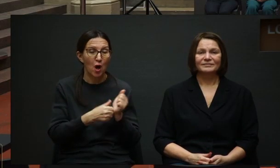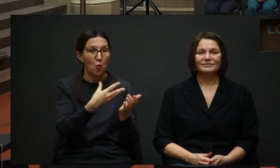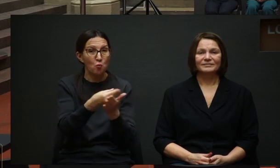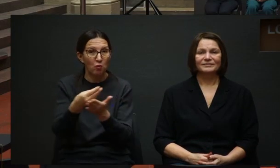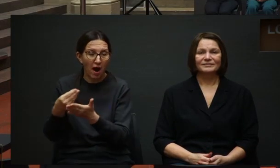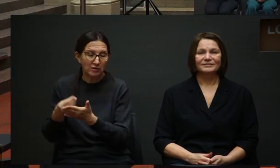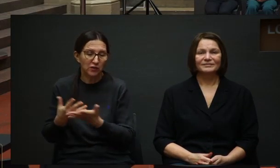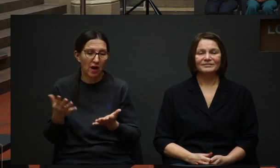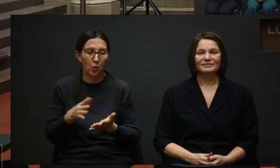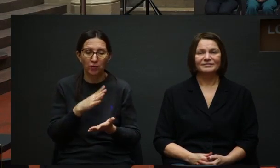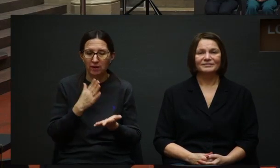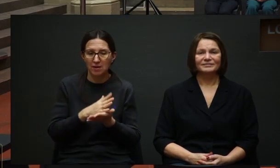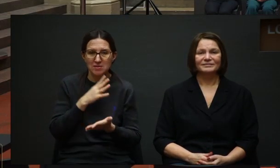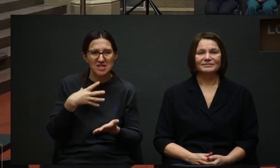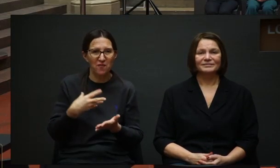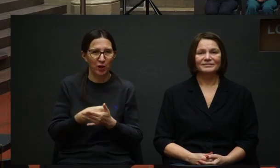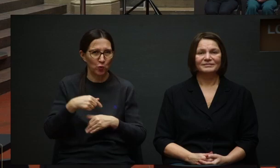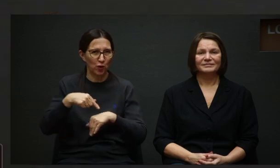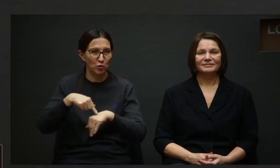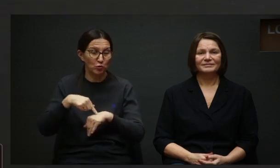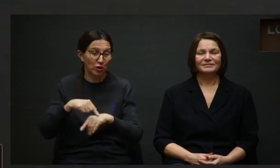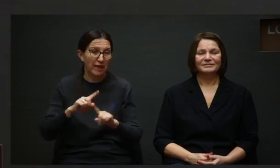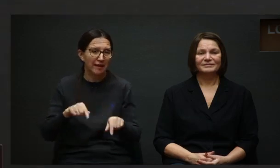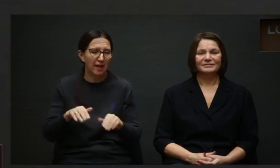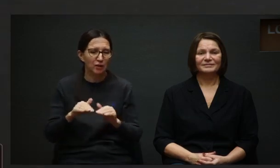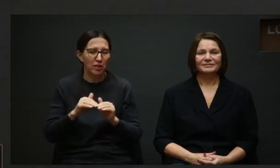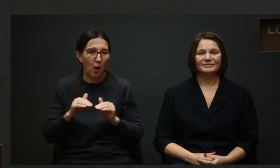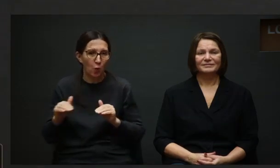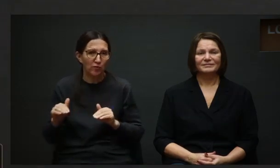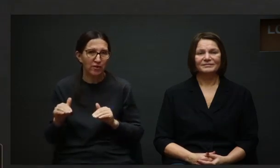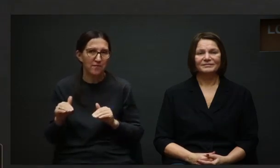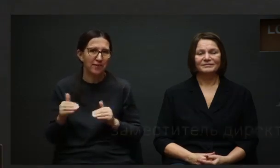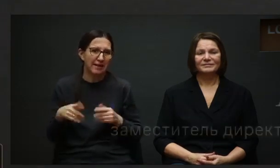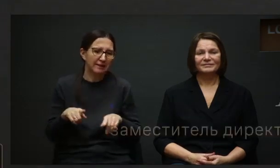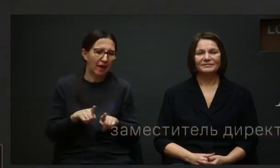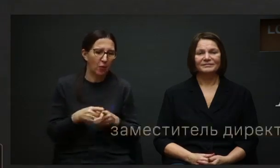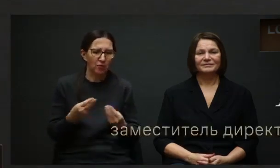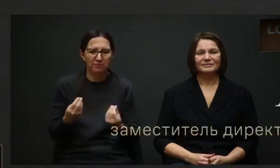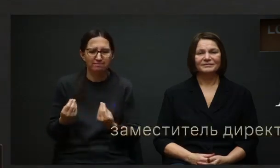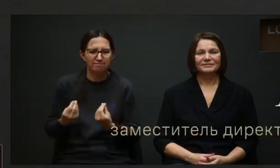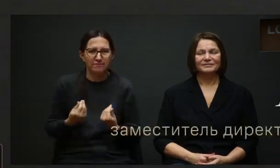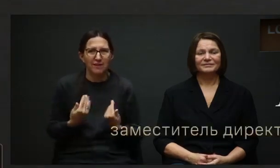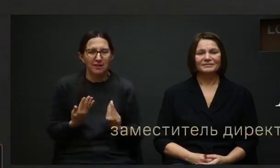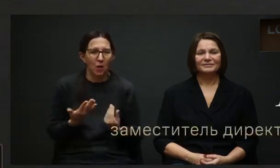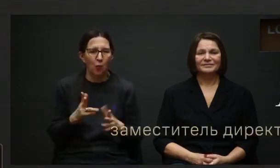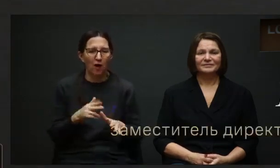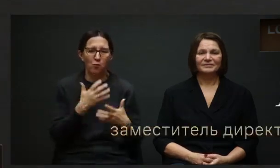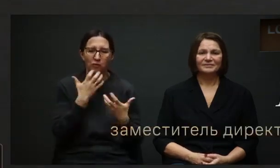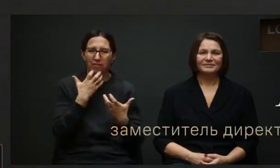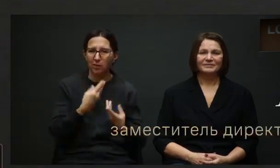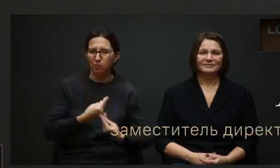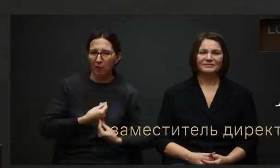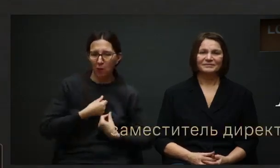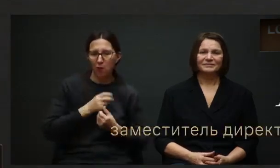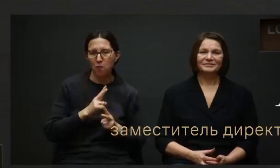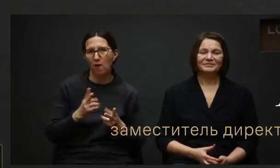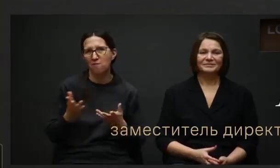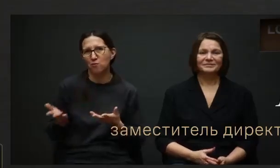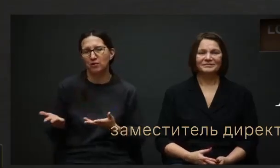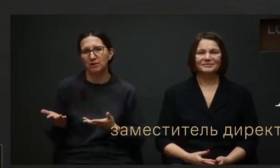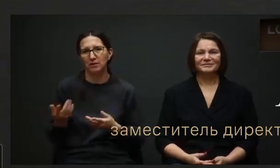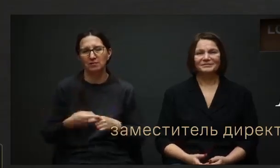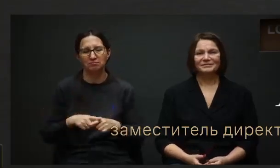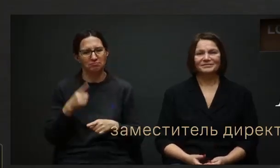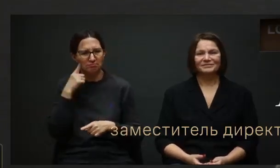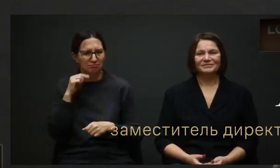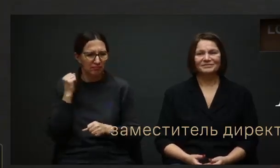какое-то свое ощущение, даже на уровне каком-то тактильном, да, где у кого-то тепло, у кого-то там, не знаю,